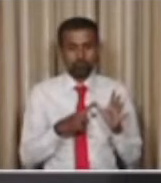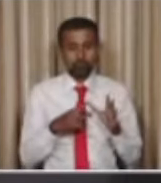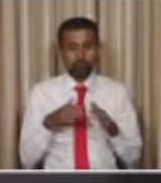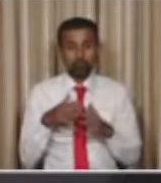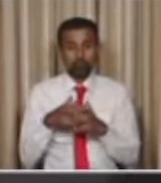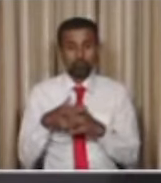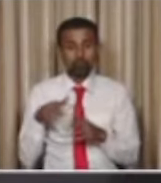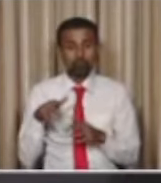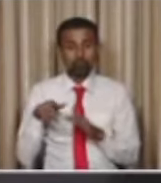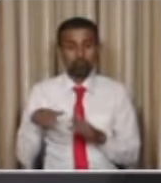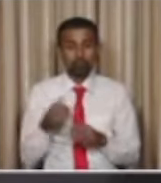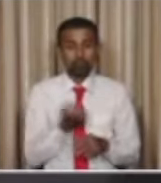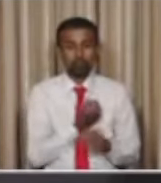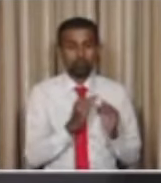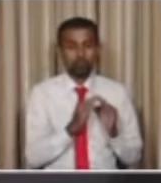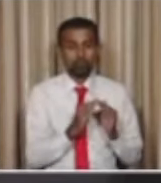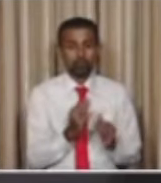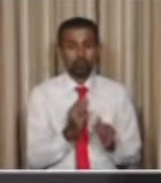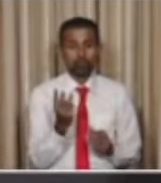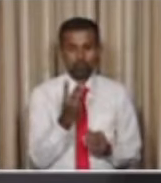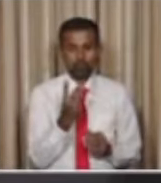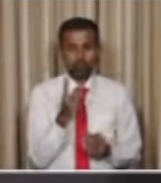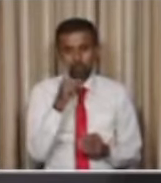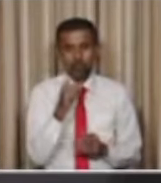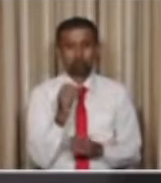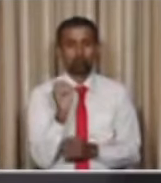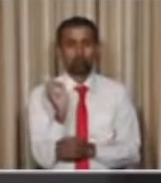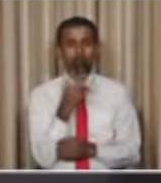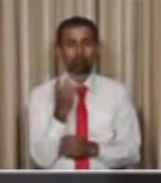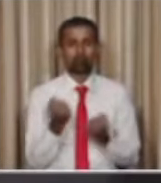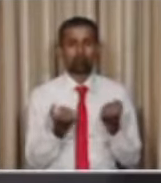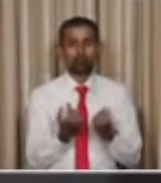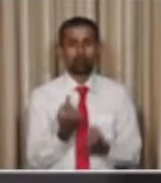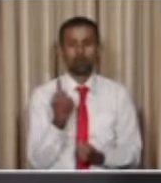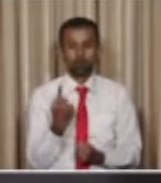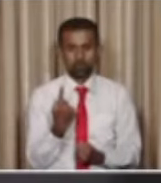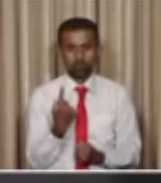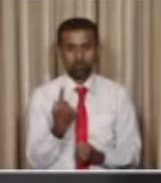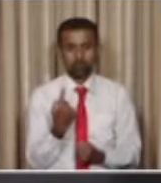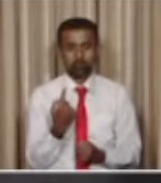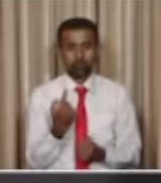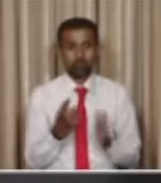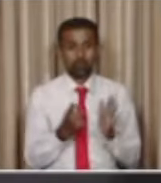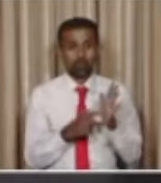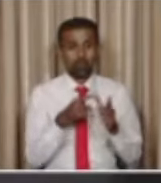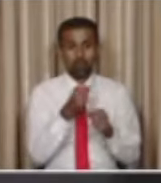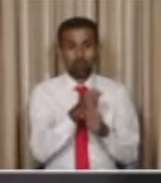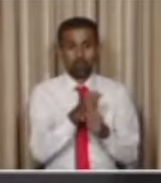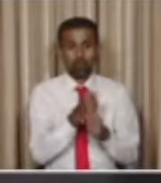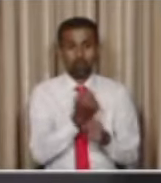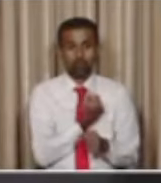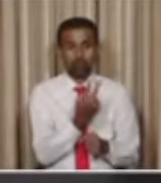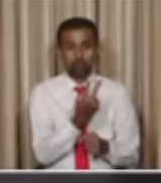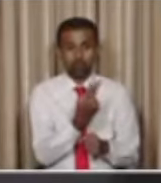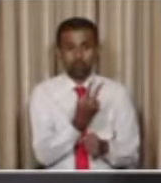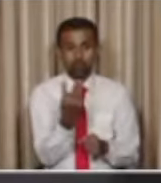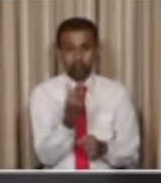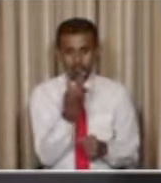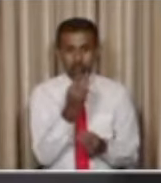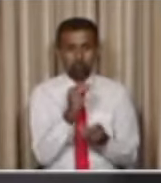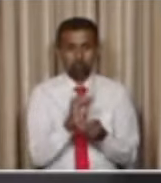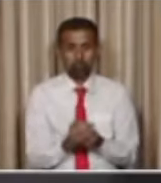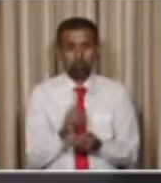ತಿಯನ್ನೇ ರೋಹಲ್ ತುನಟಮ ಏಕ ಆಂಬ್ಯುಲೆನ್ಸ್ ಕಾಯ್ ಗಿಲಾನ್ ರಥಯಾಯ್ ಲಗ್ಗಲ ಪಲ್ಲೇಗಮ ತಿಯನ ರೋಹಲ್ ದೆಕಟಮ ತಿಯ ತುನಟಮ